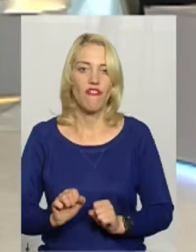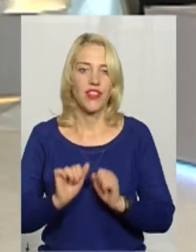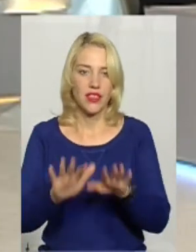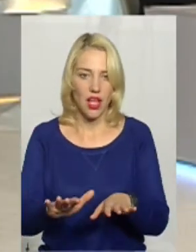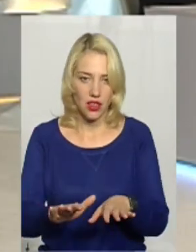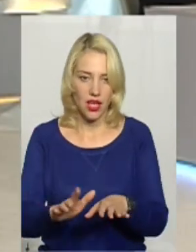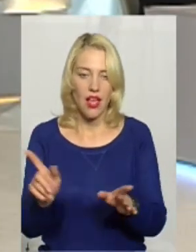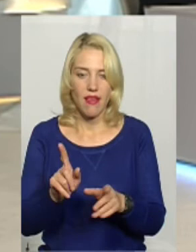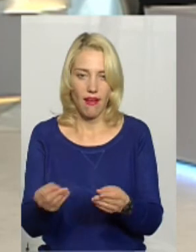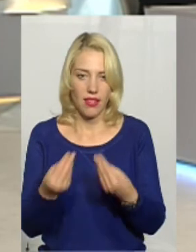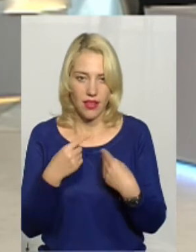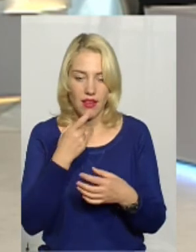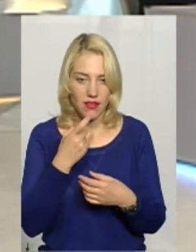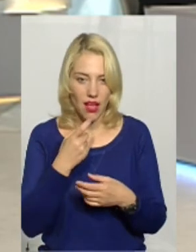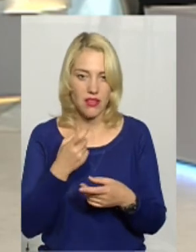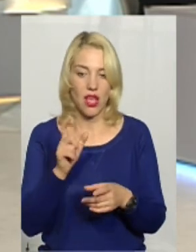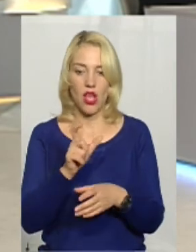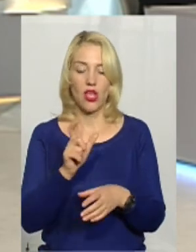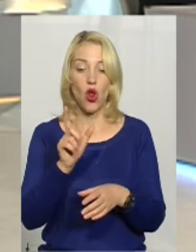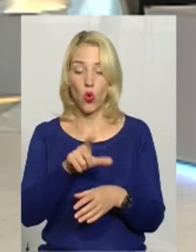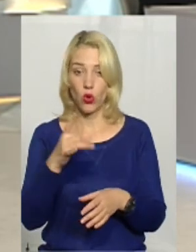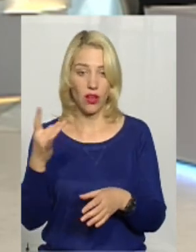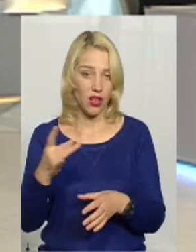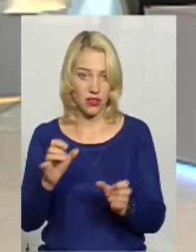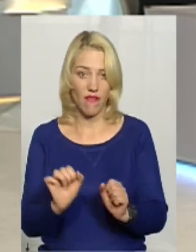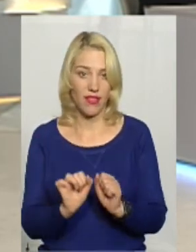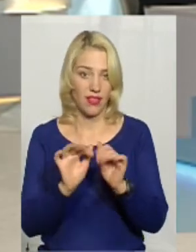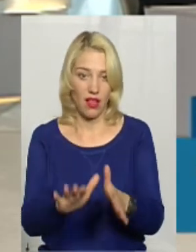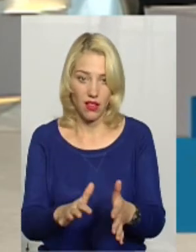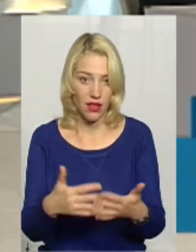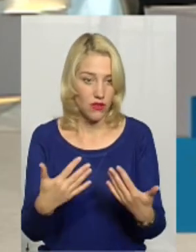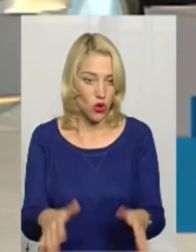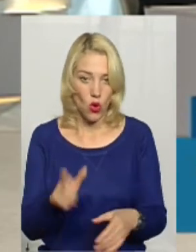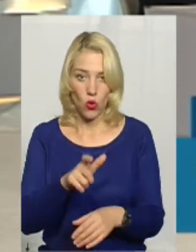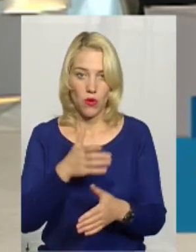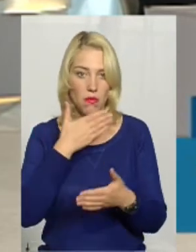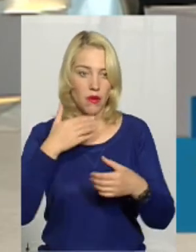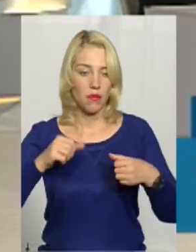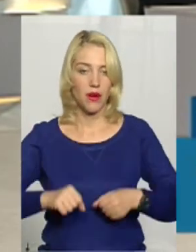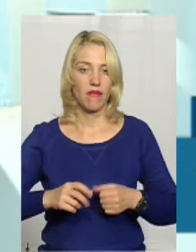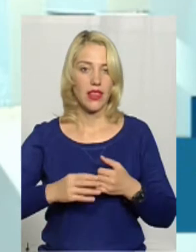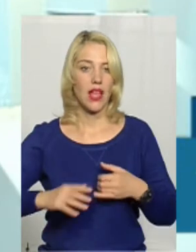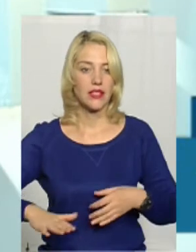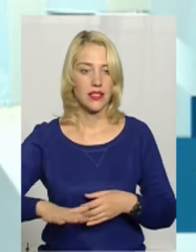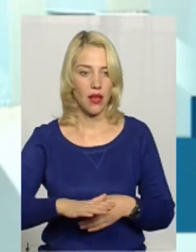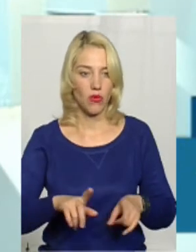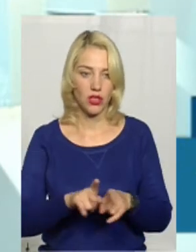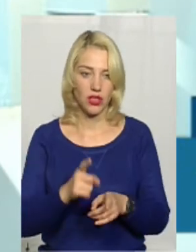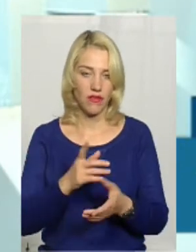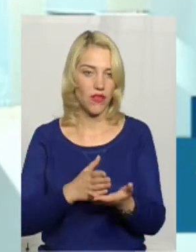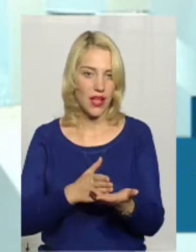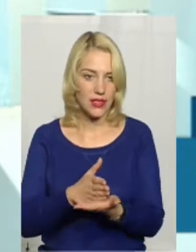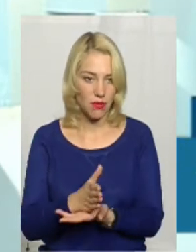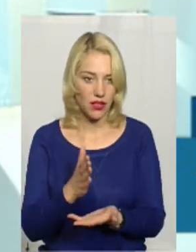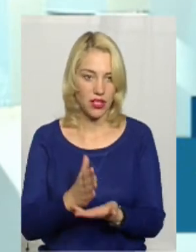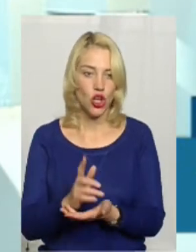без доходу, і люди, які віддавши раз, вони вже втрачають ну, своє право на землю. Тут є дуже великий аспект ще один.